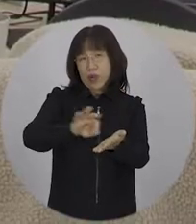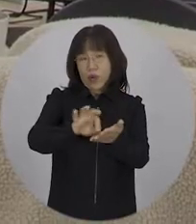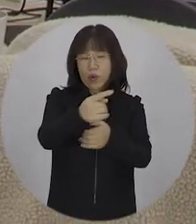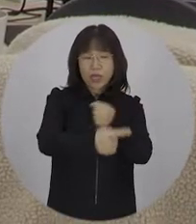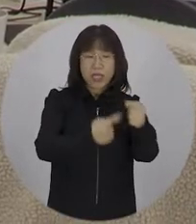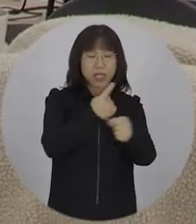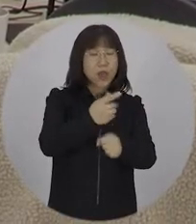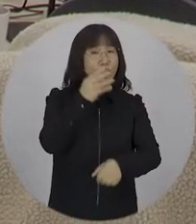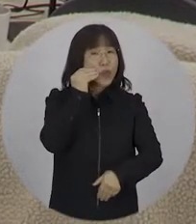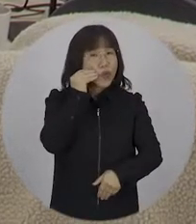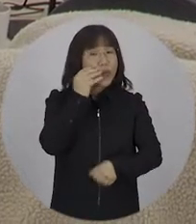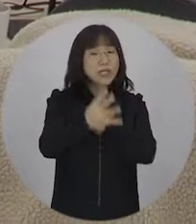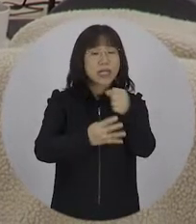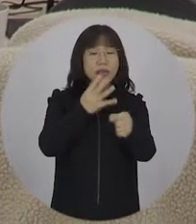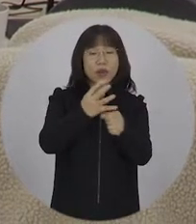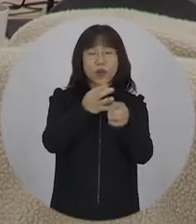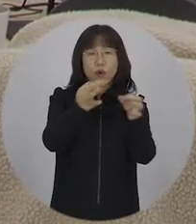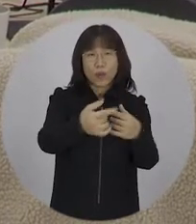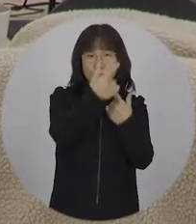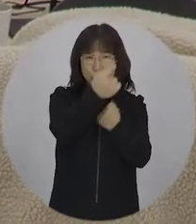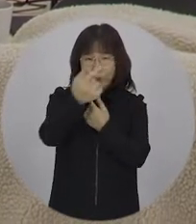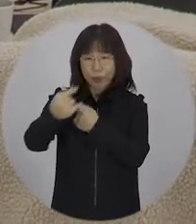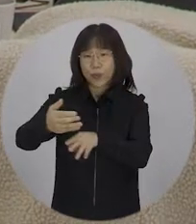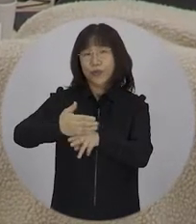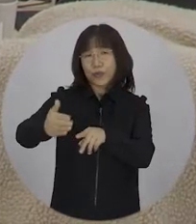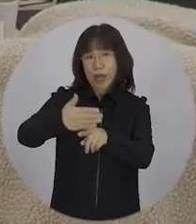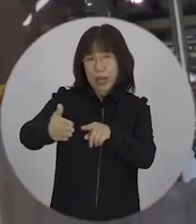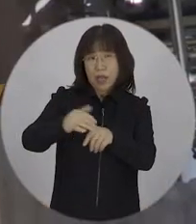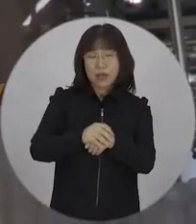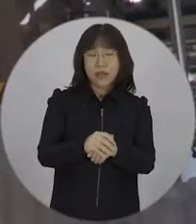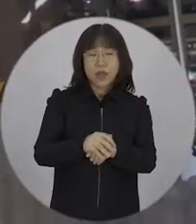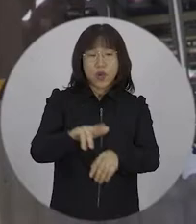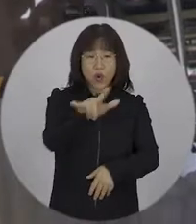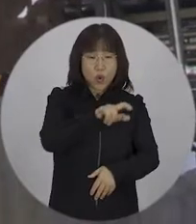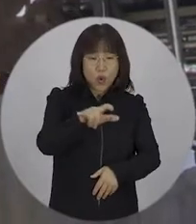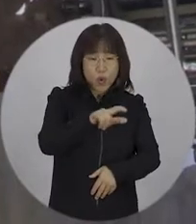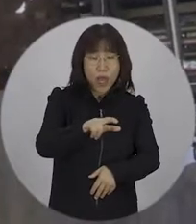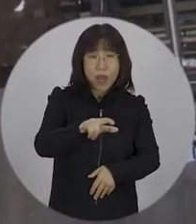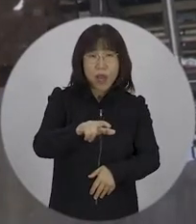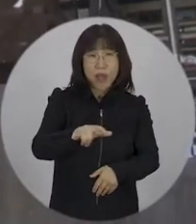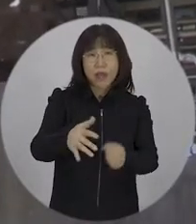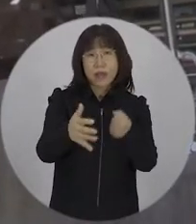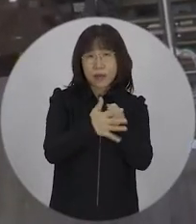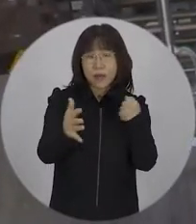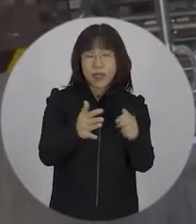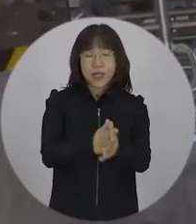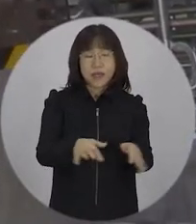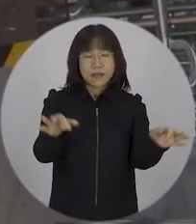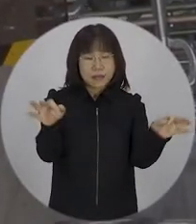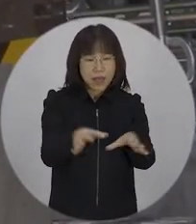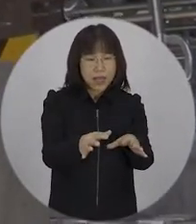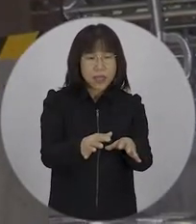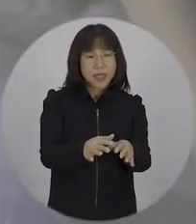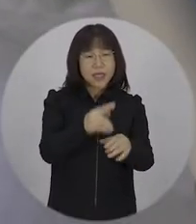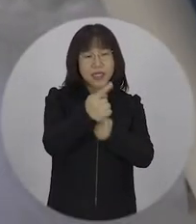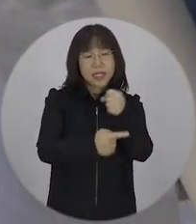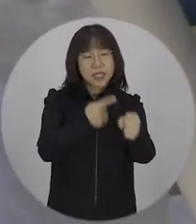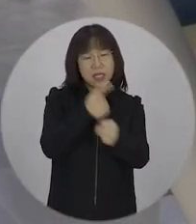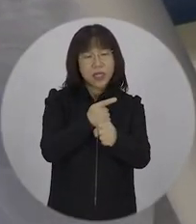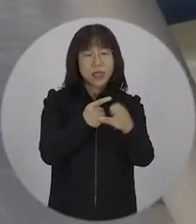균등 분할 상환입니다. 특히 강서구는 코로나19 상황을 고려해 지난해에 이어 올해도 한시적으로